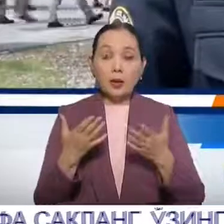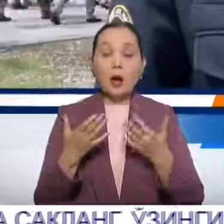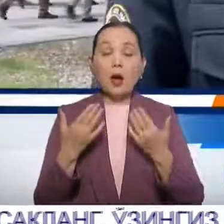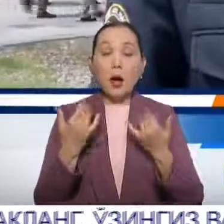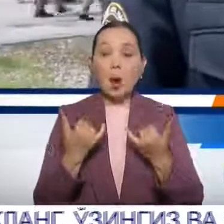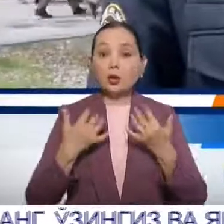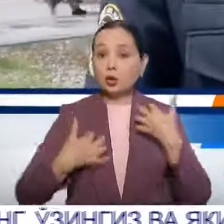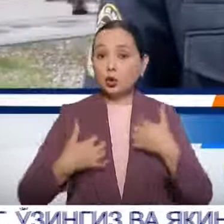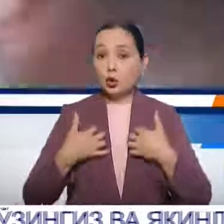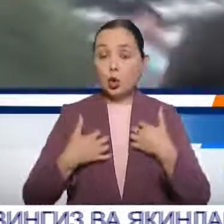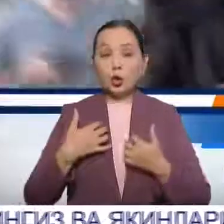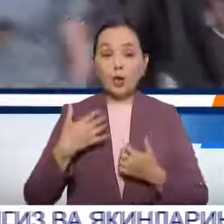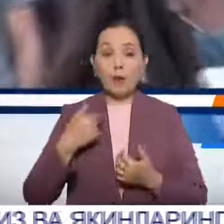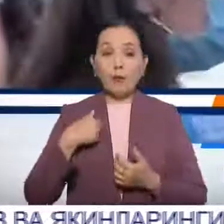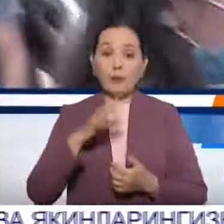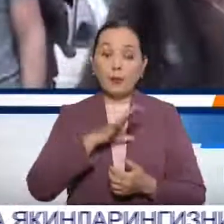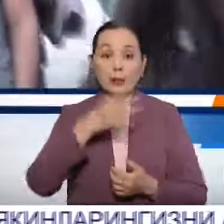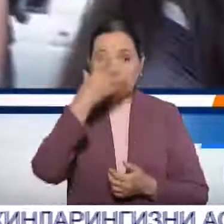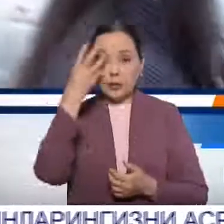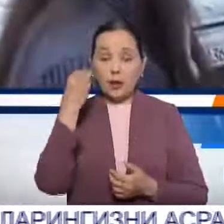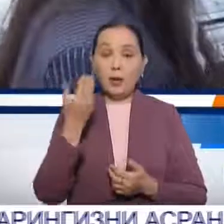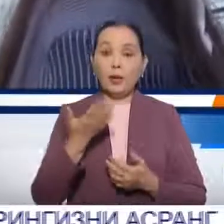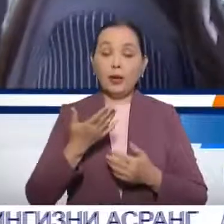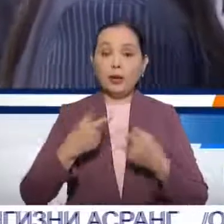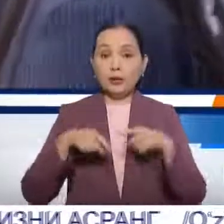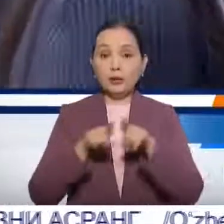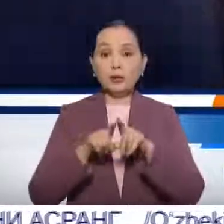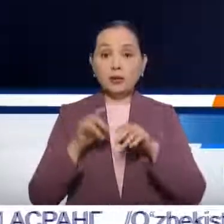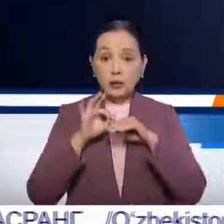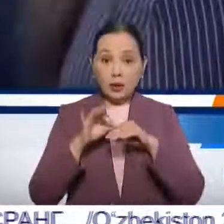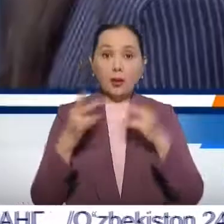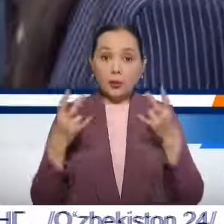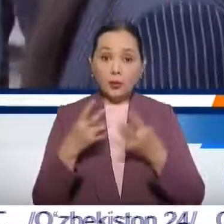rost shoshilib ketyapman xayolda. Xodimi xizmatga to'sqinlar yo'qmi? Kamera oladi?